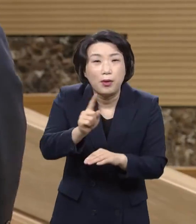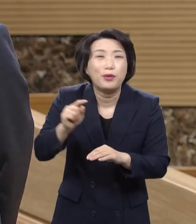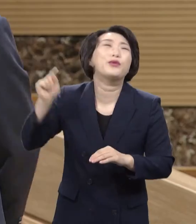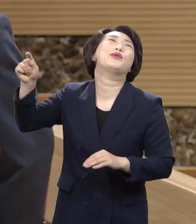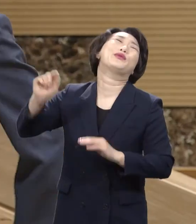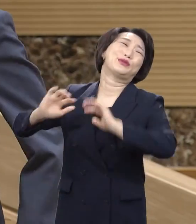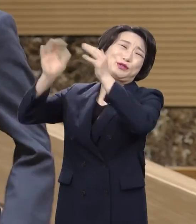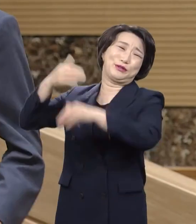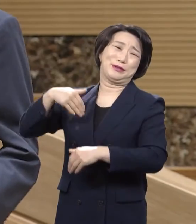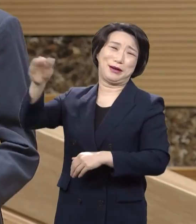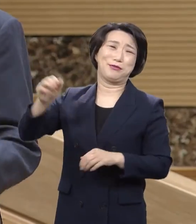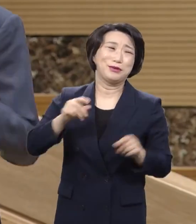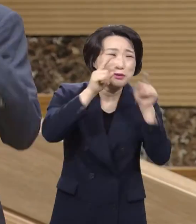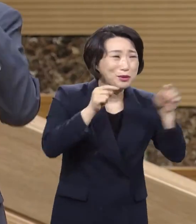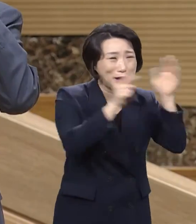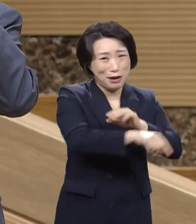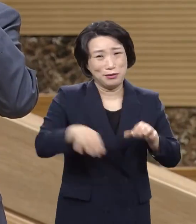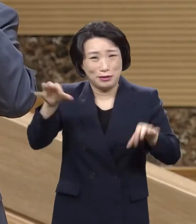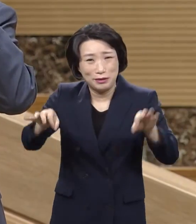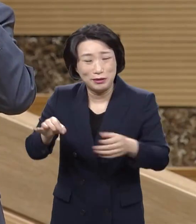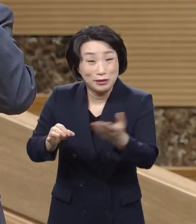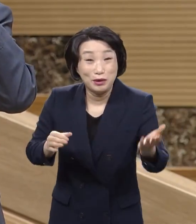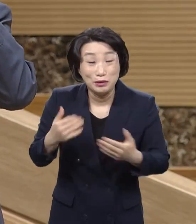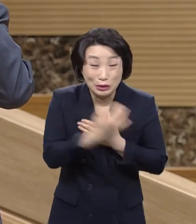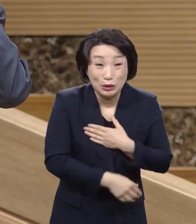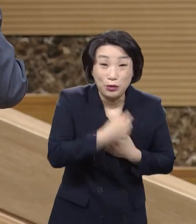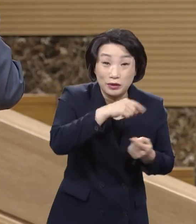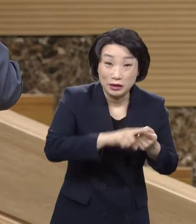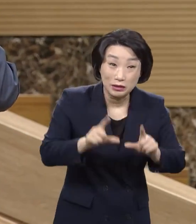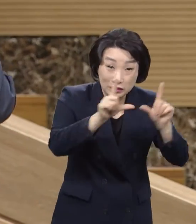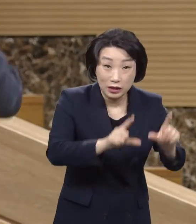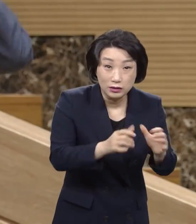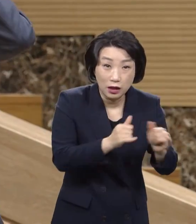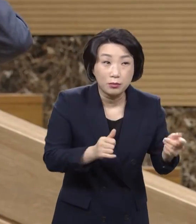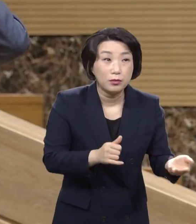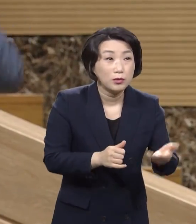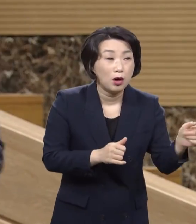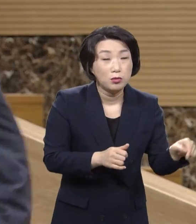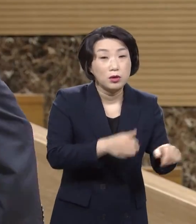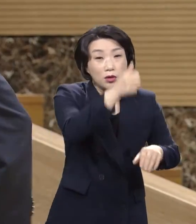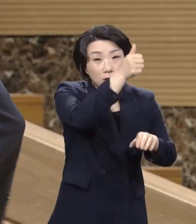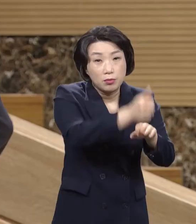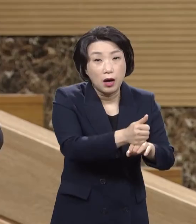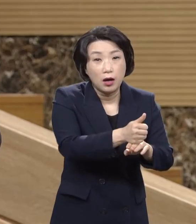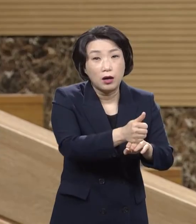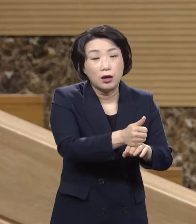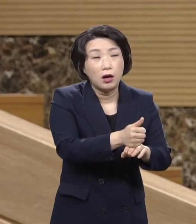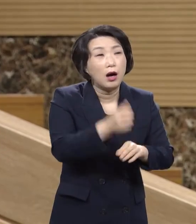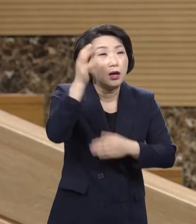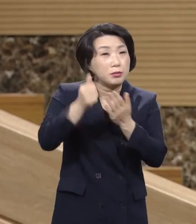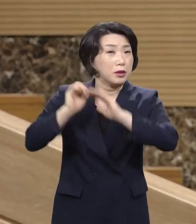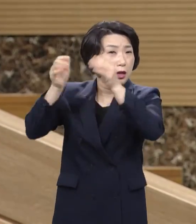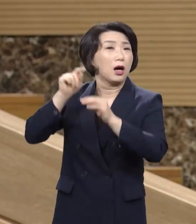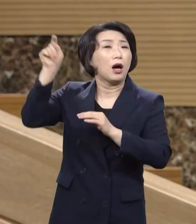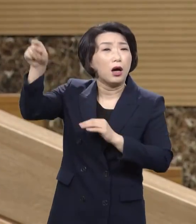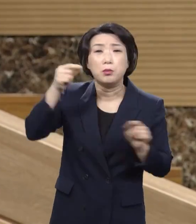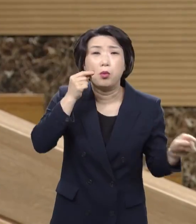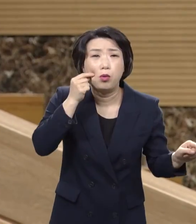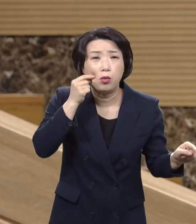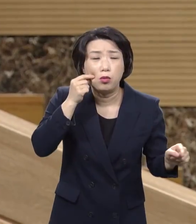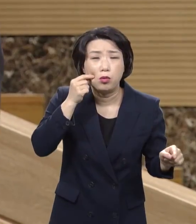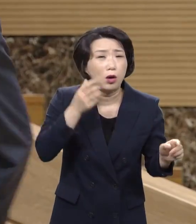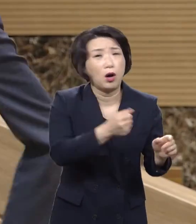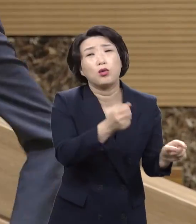천국이다 이 말입니다. 육신으로 사는 육체로 사는 사람은 반드시 하나님 나라를 얻을 수